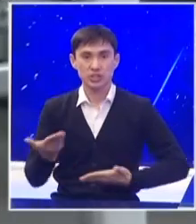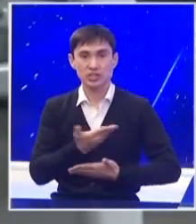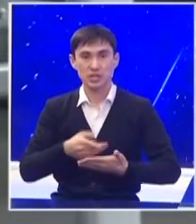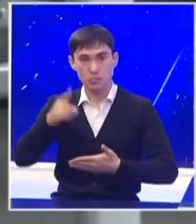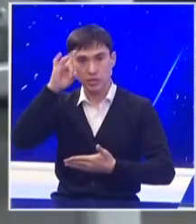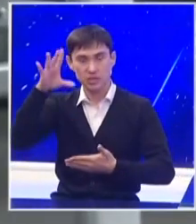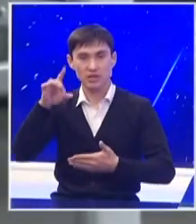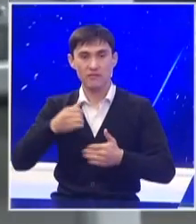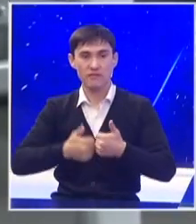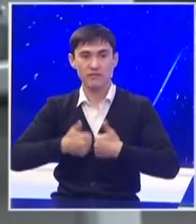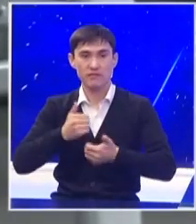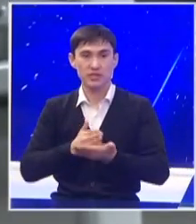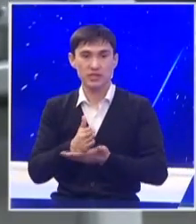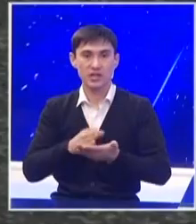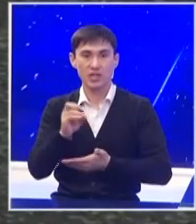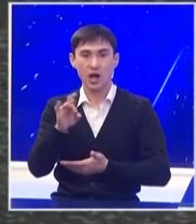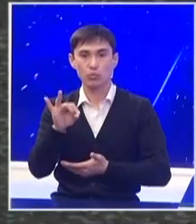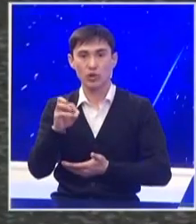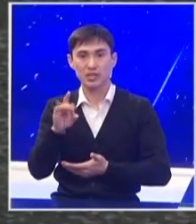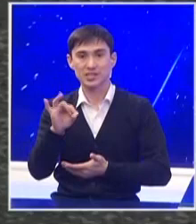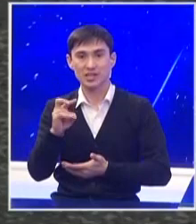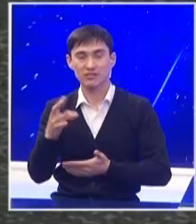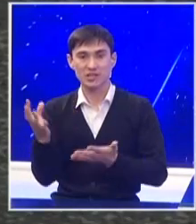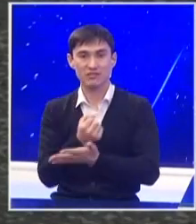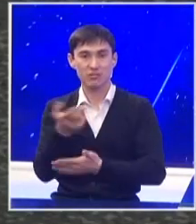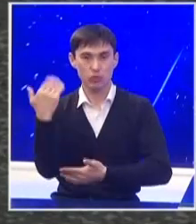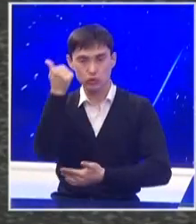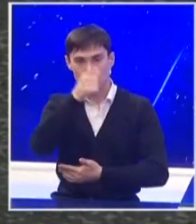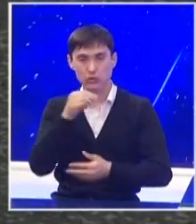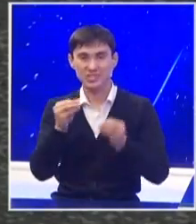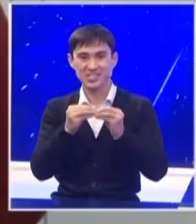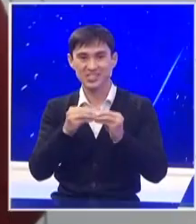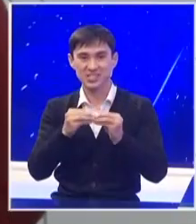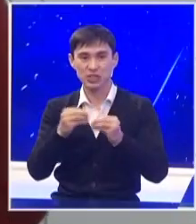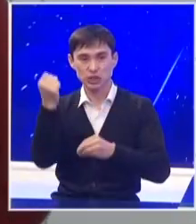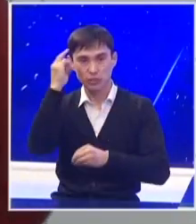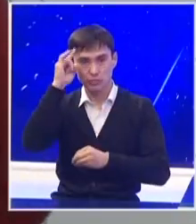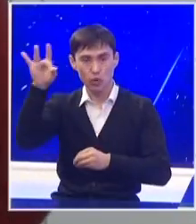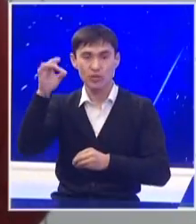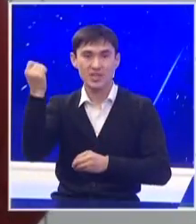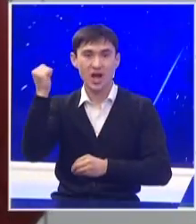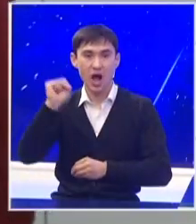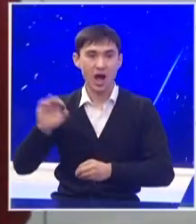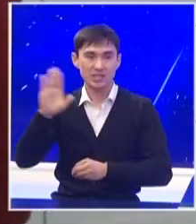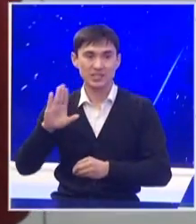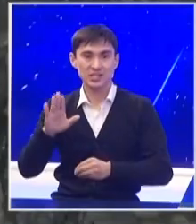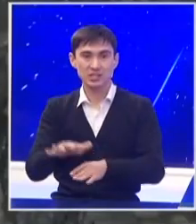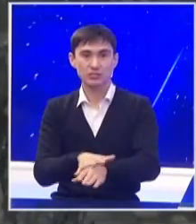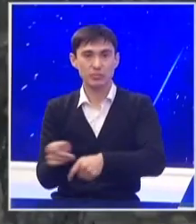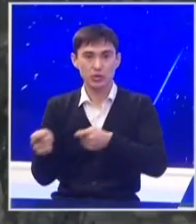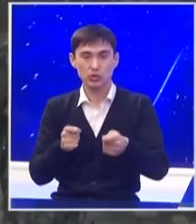ветеран армрестлинга Абдуалит Астанов, завоевал в прошлом году. Десятикратный чемпион Азии привез из Румынии долгожданное мировое